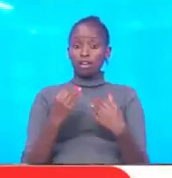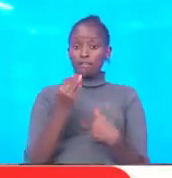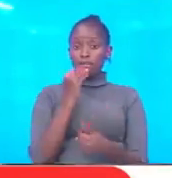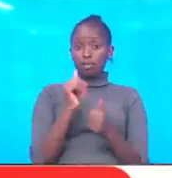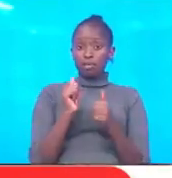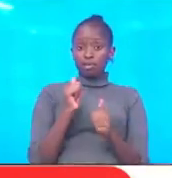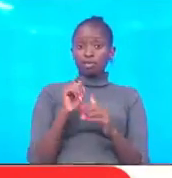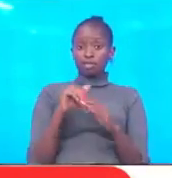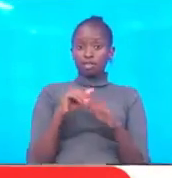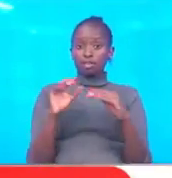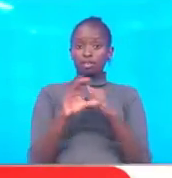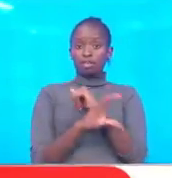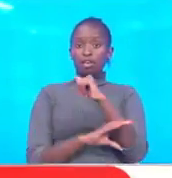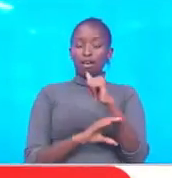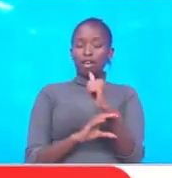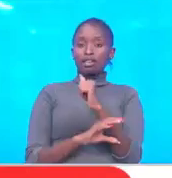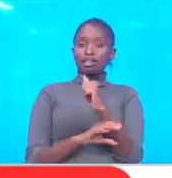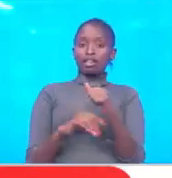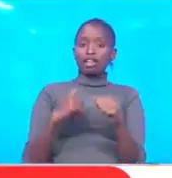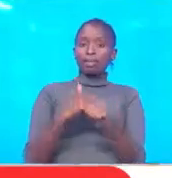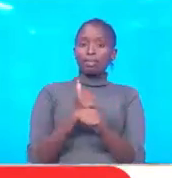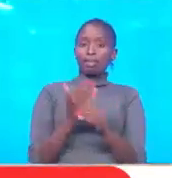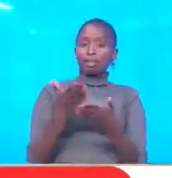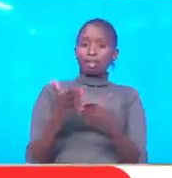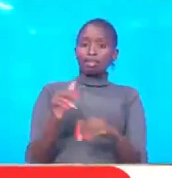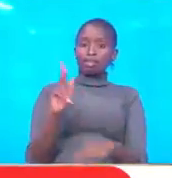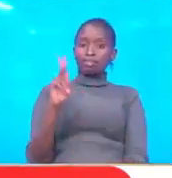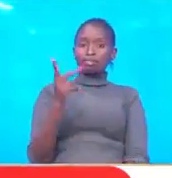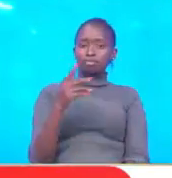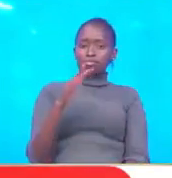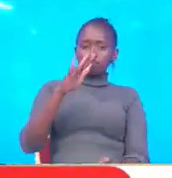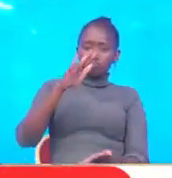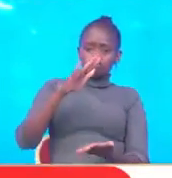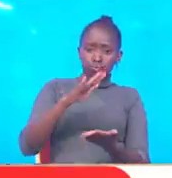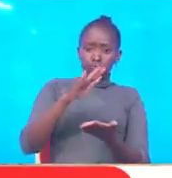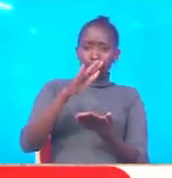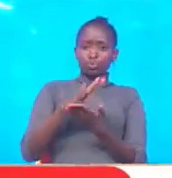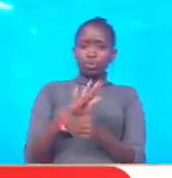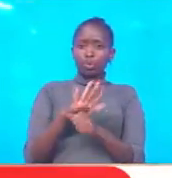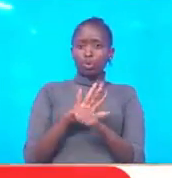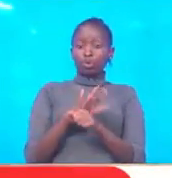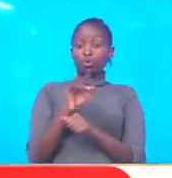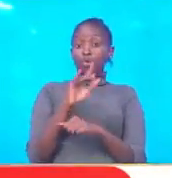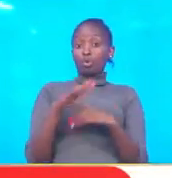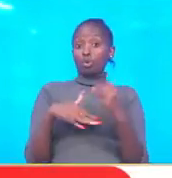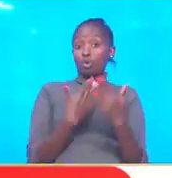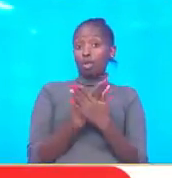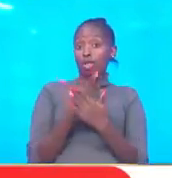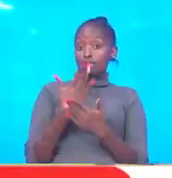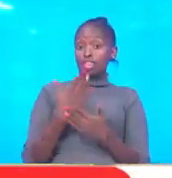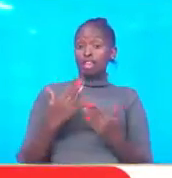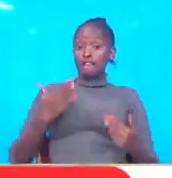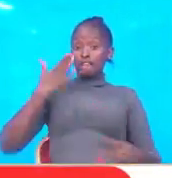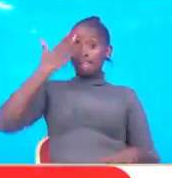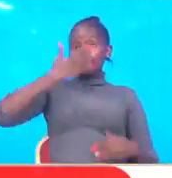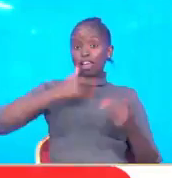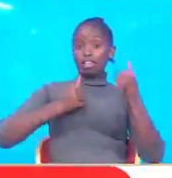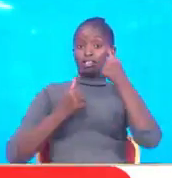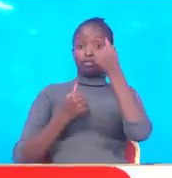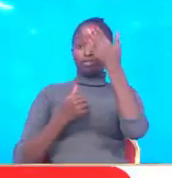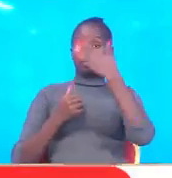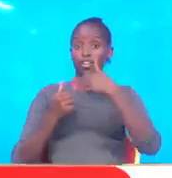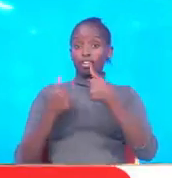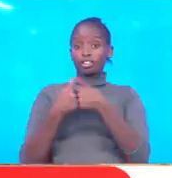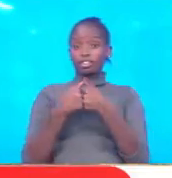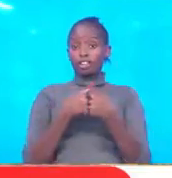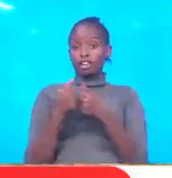Kenya vinazidi kudidimia, huku takriban watu milioni 5 wakikabiliwa na uhaba mkubwa wa chakula kwa mujibu wa ripoti